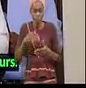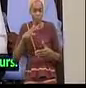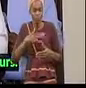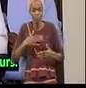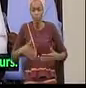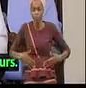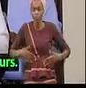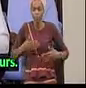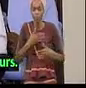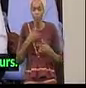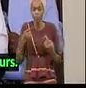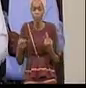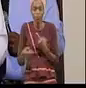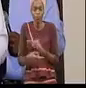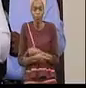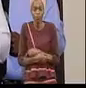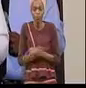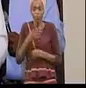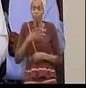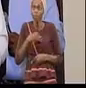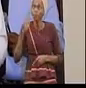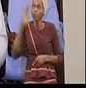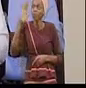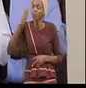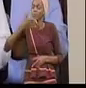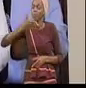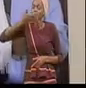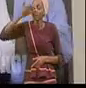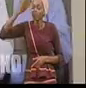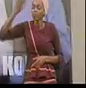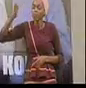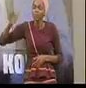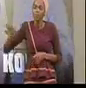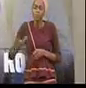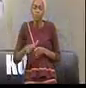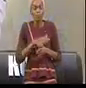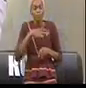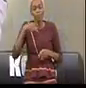حياتي وأيامي وملينا